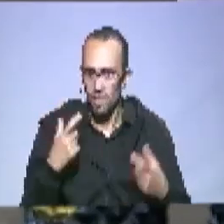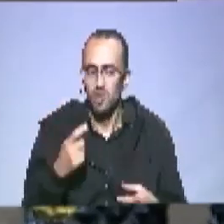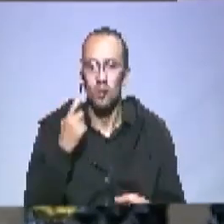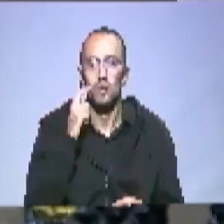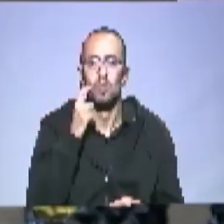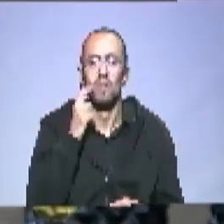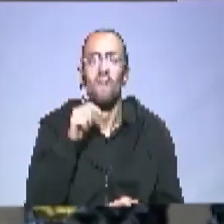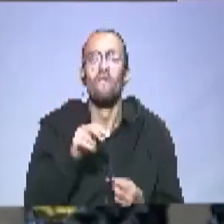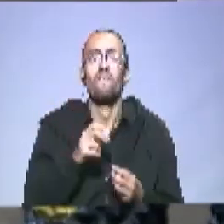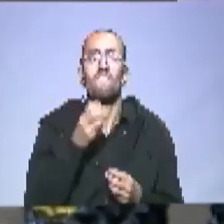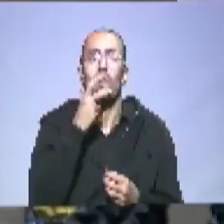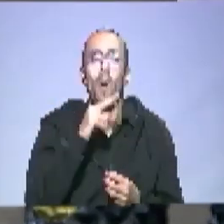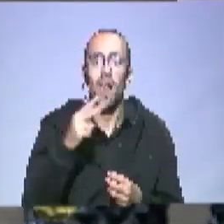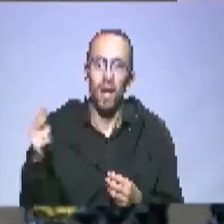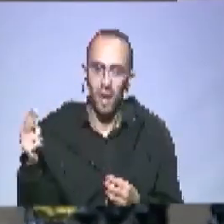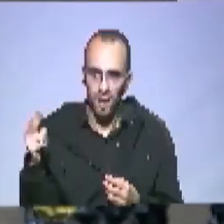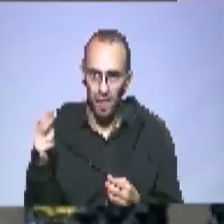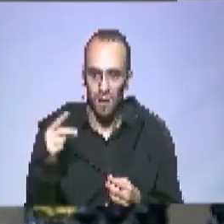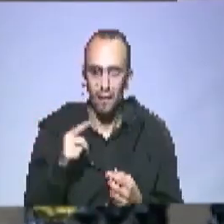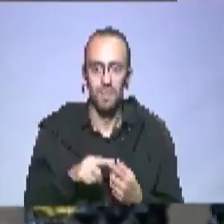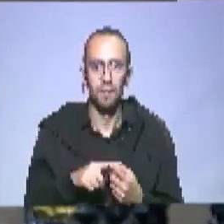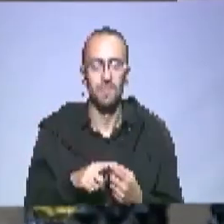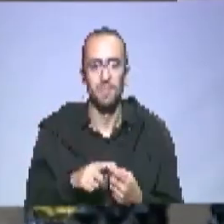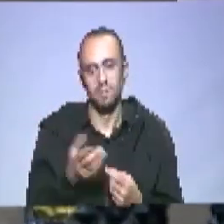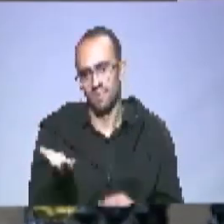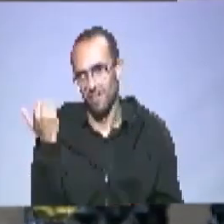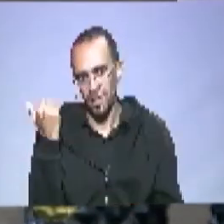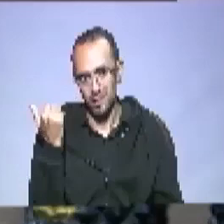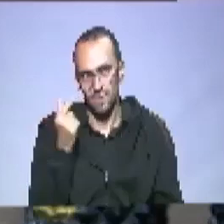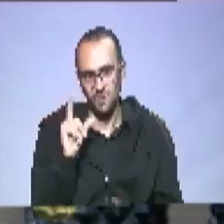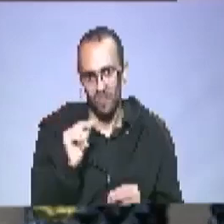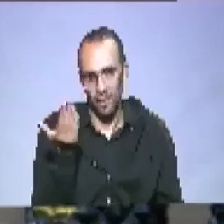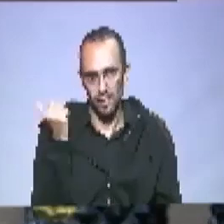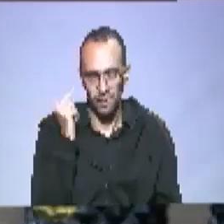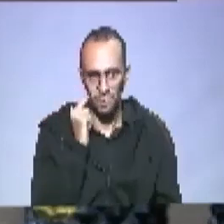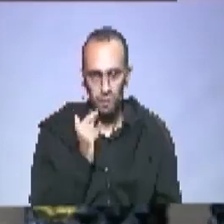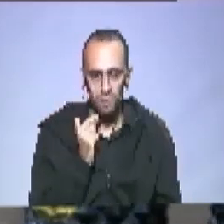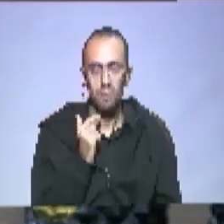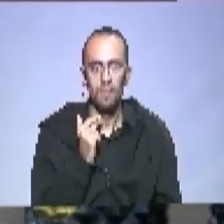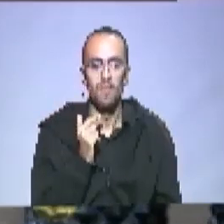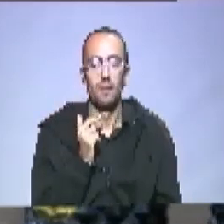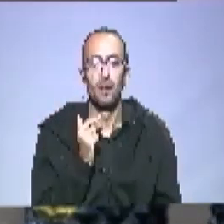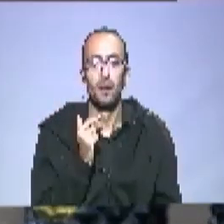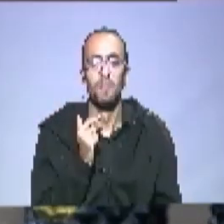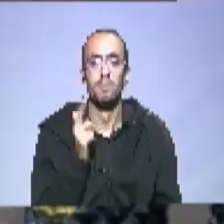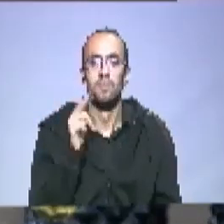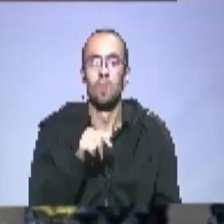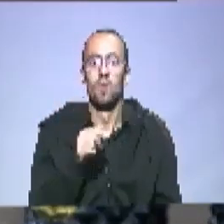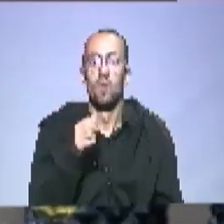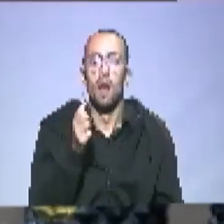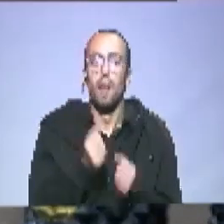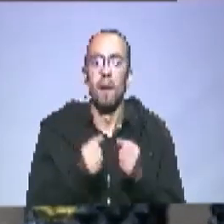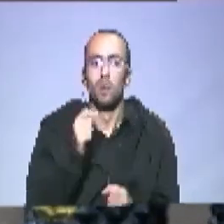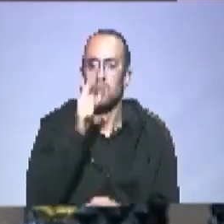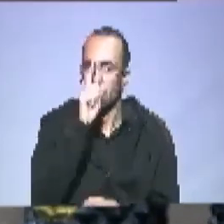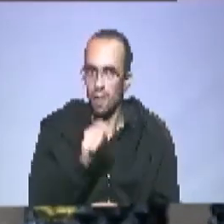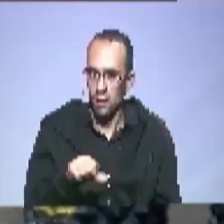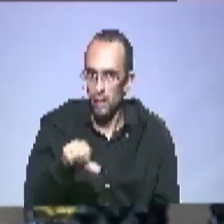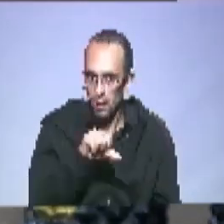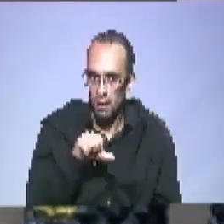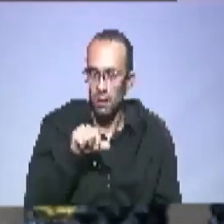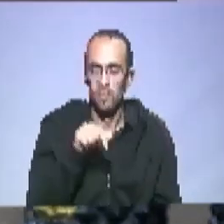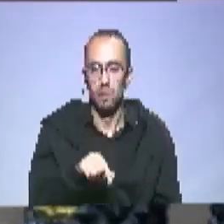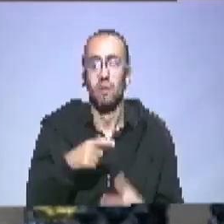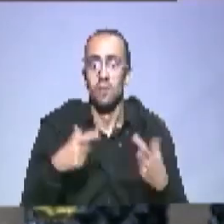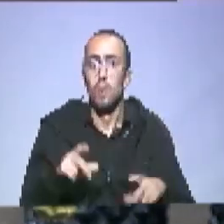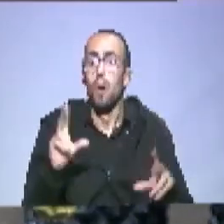حشاها بالفواكه وكانت يعني من فوق بلبن جوز الهند والسيرم. النهارده عملنا